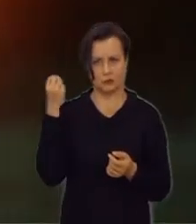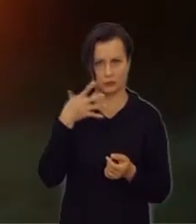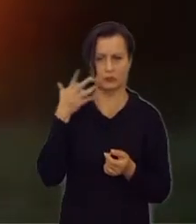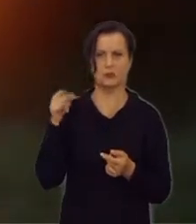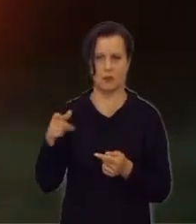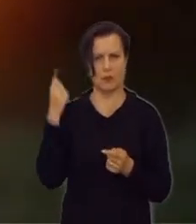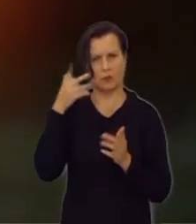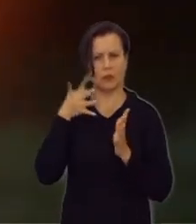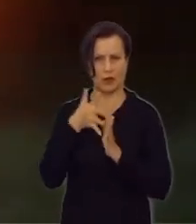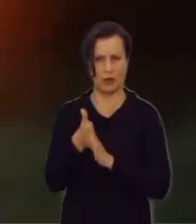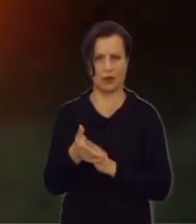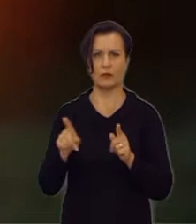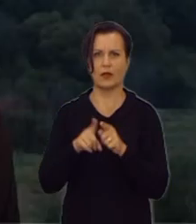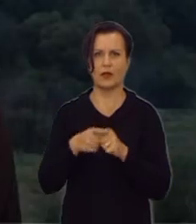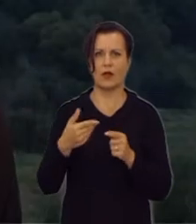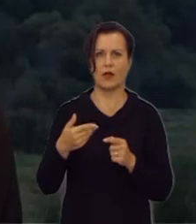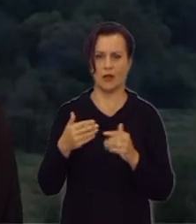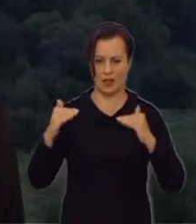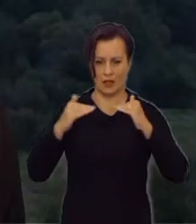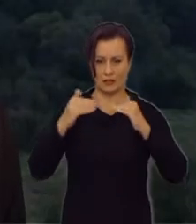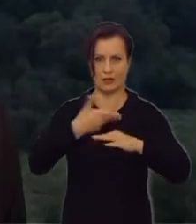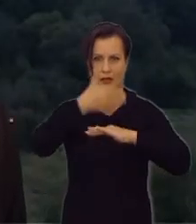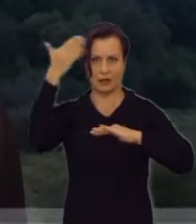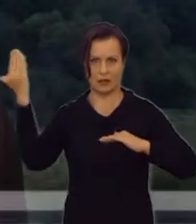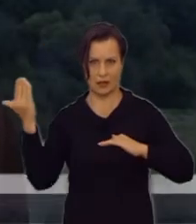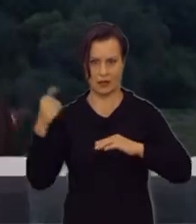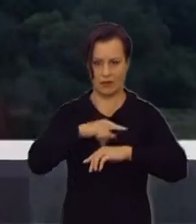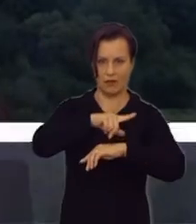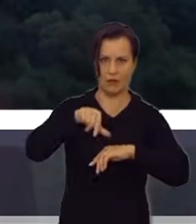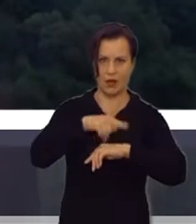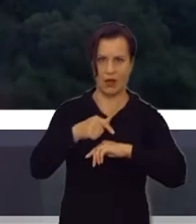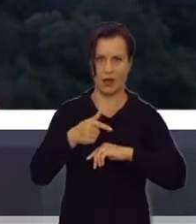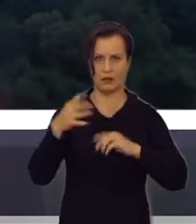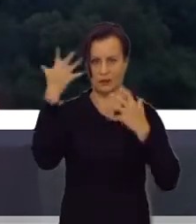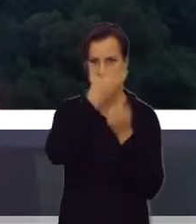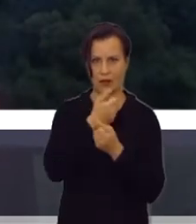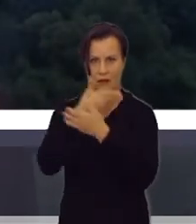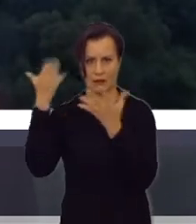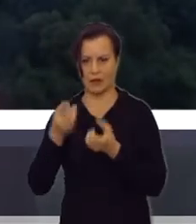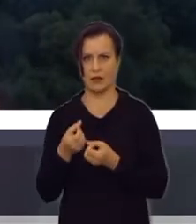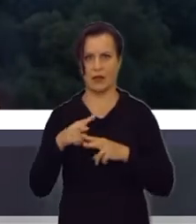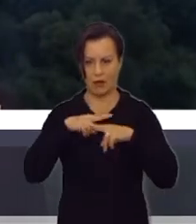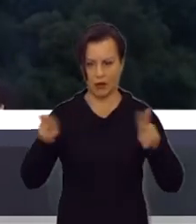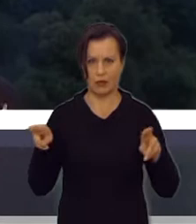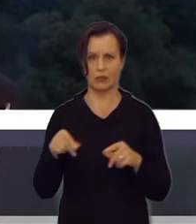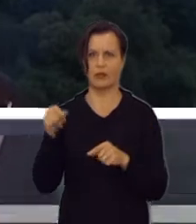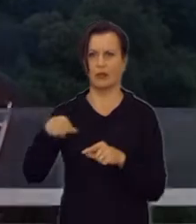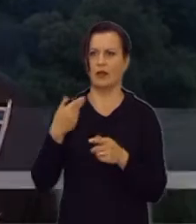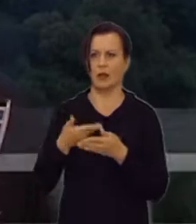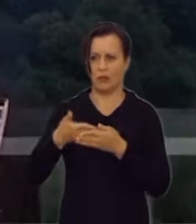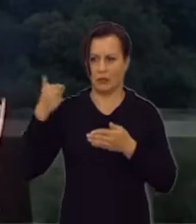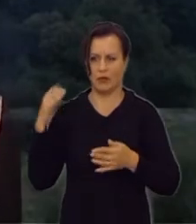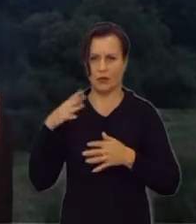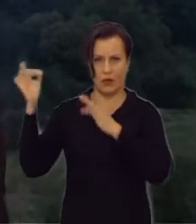šitaip švesti lygiadienį. Kaip iš dangaus šiandien toks oras, visą savaitę prieš tai buvo lietus, o šiandien taip